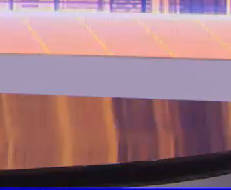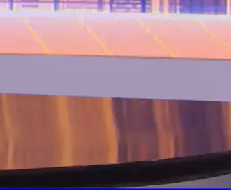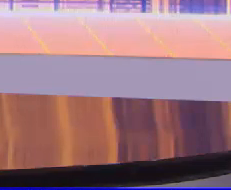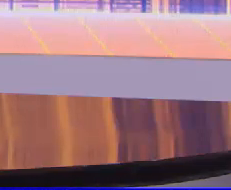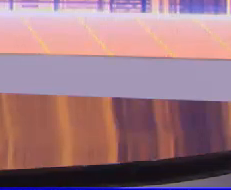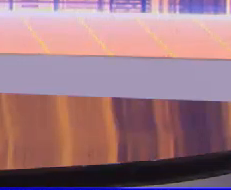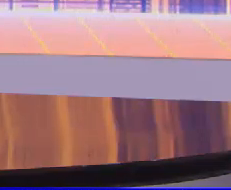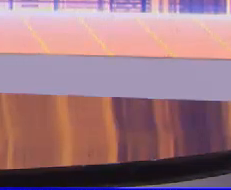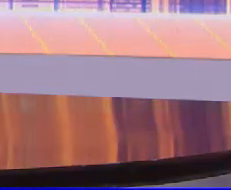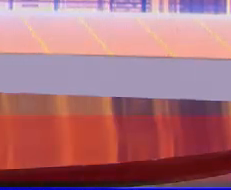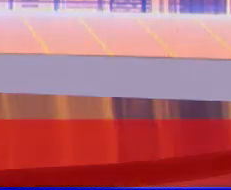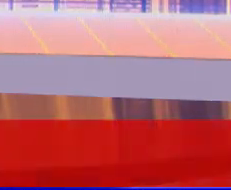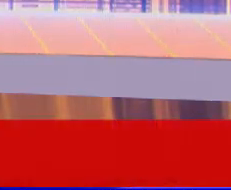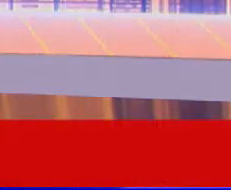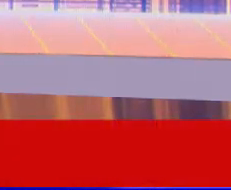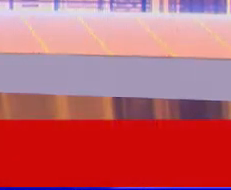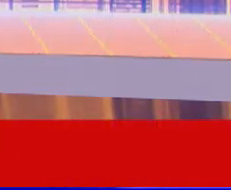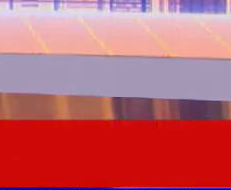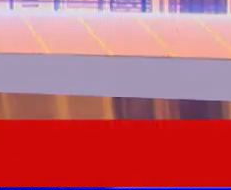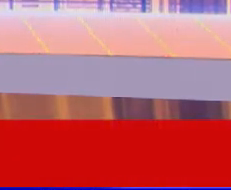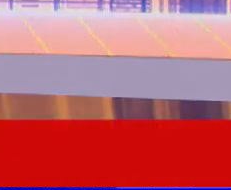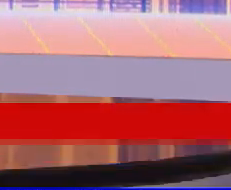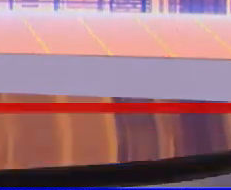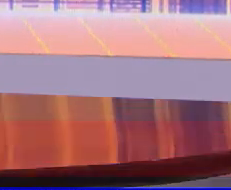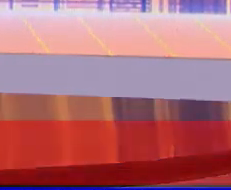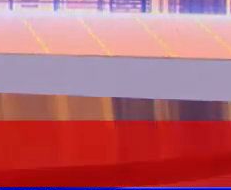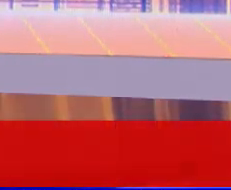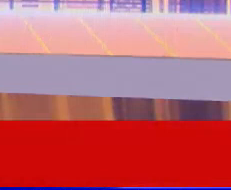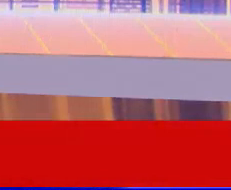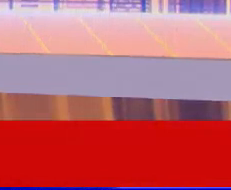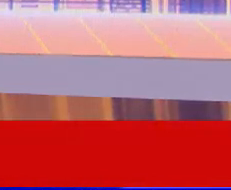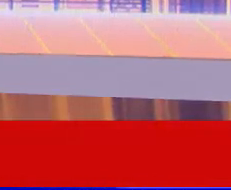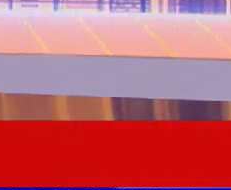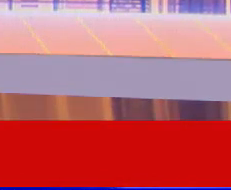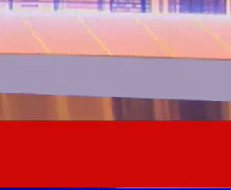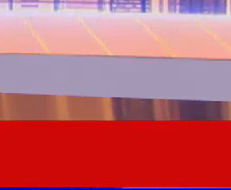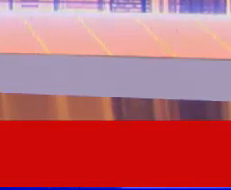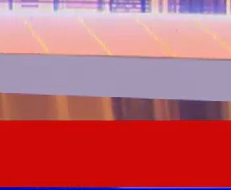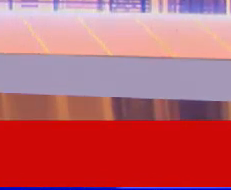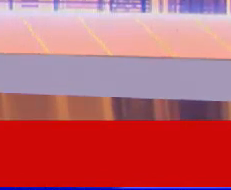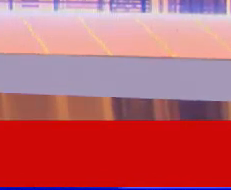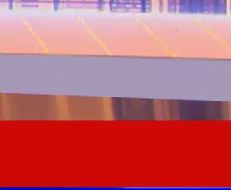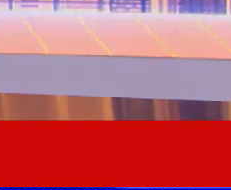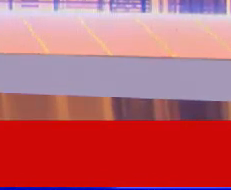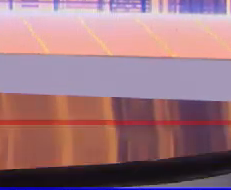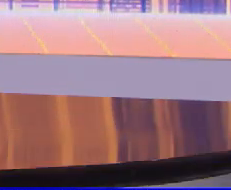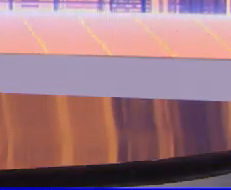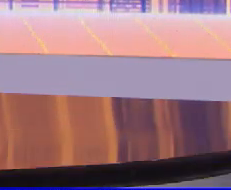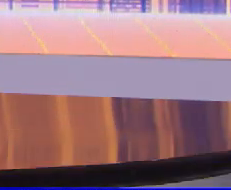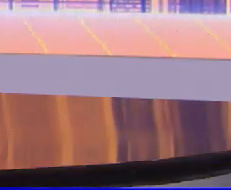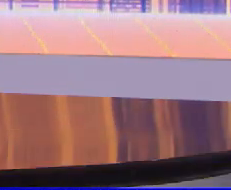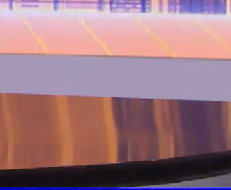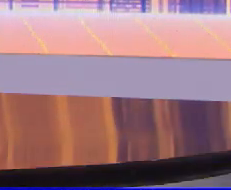kerajaan tidak pernah campur tangan dalam soal sesatan Salahlah aku rasua melibatkan pimpinan partai politik dan